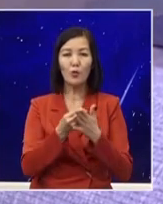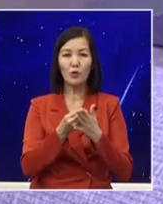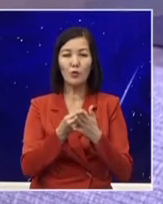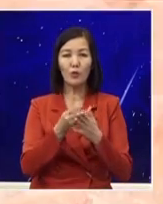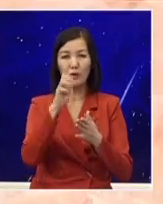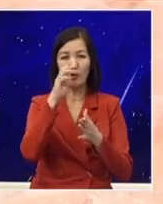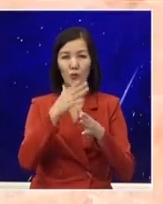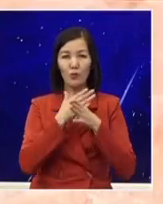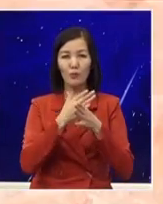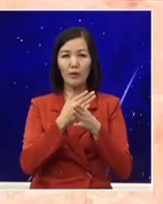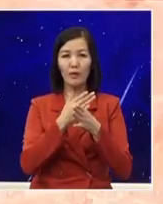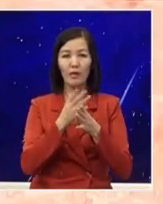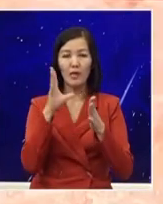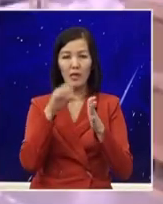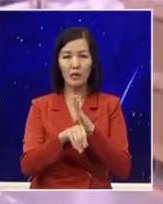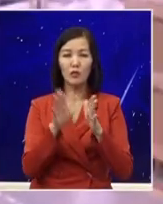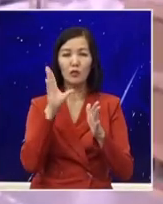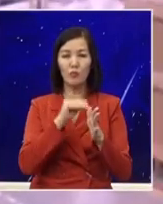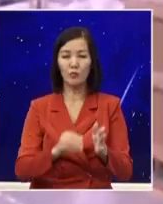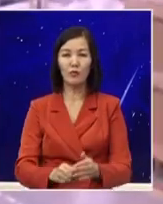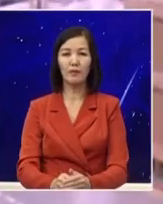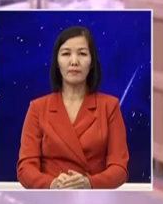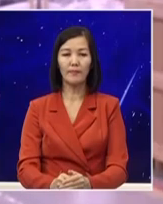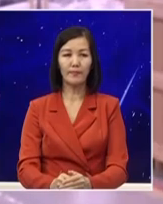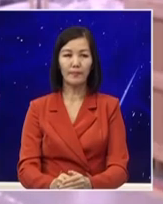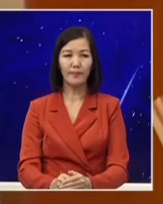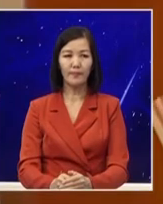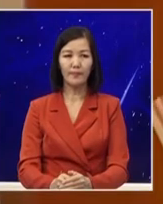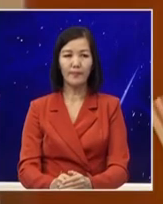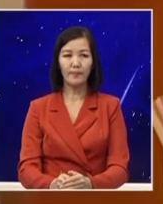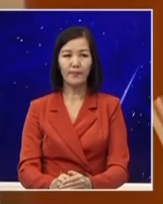яки субсидиялау тетігі енгізілуі мүмкін.